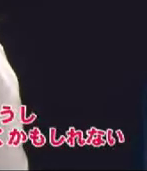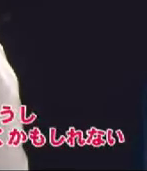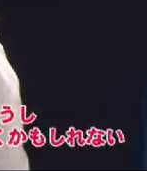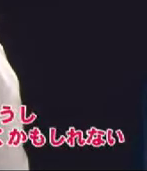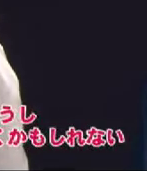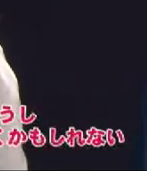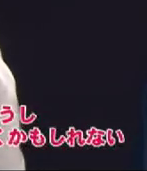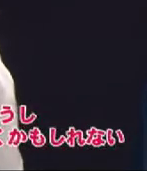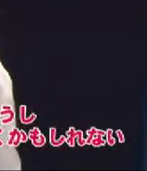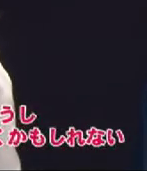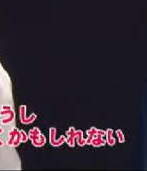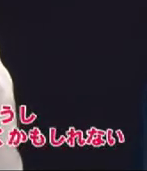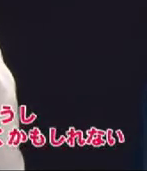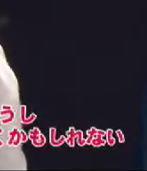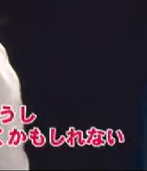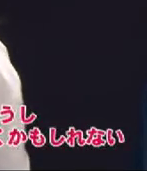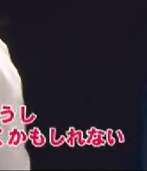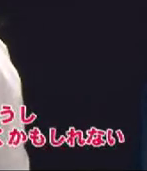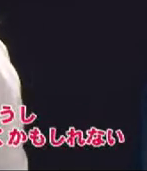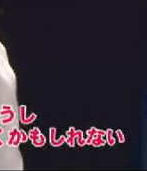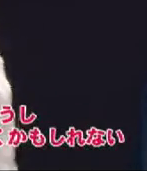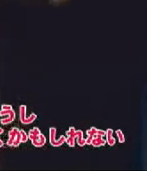建物が傾くかもしれない。